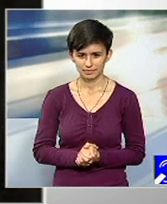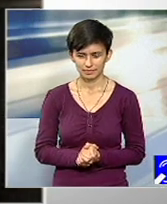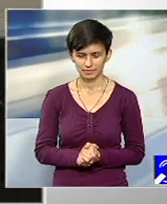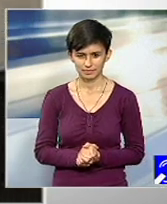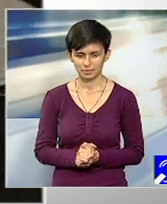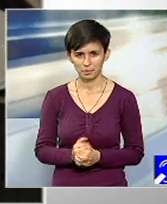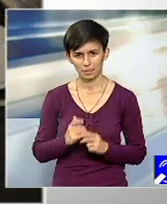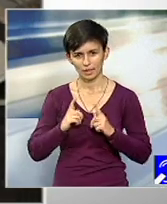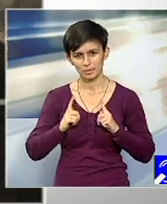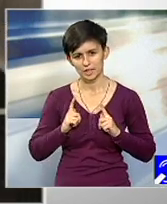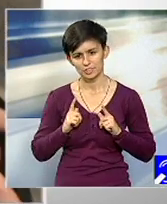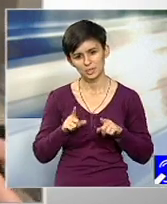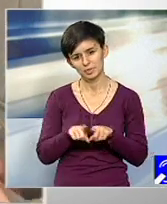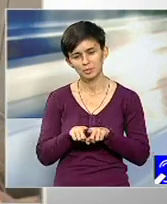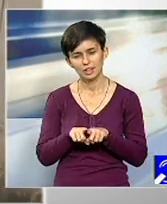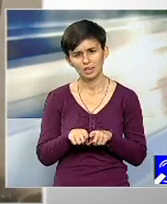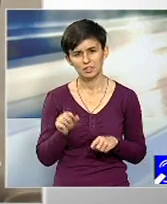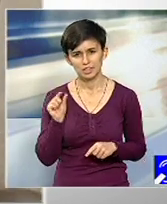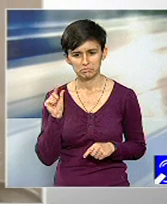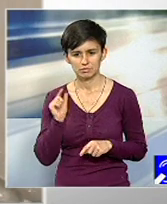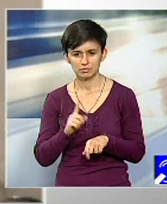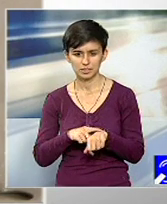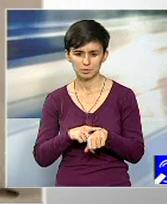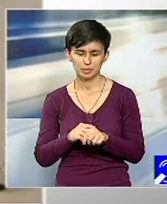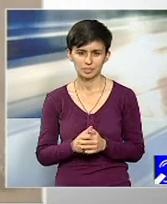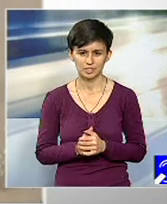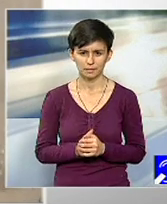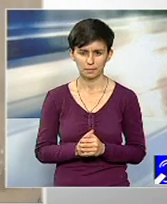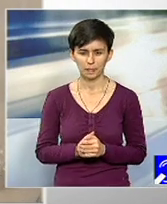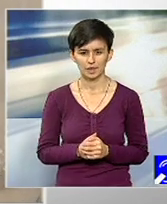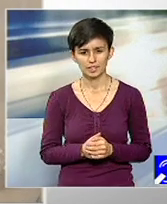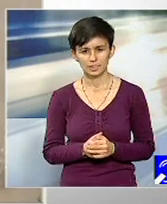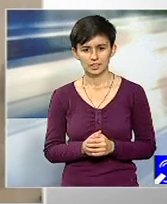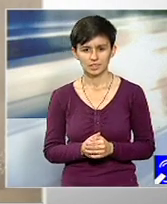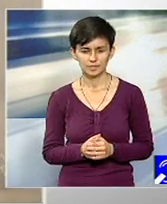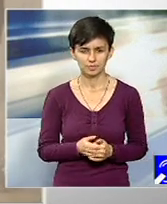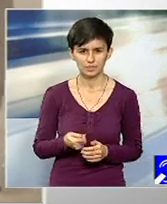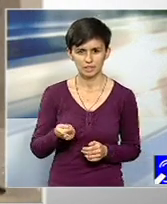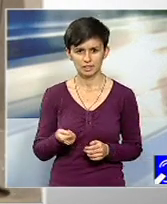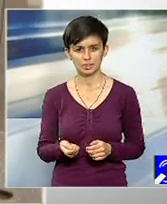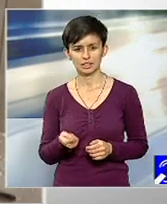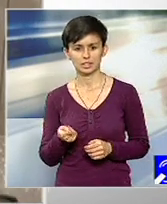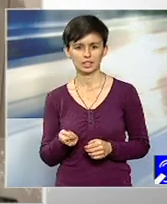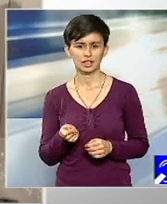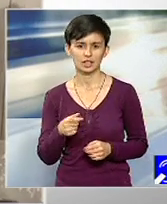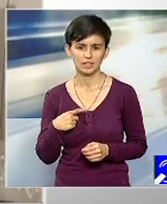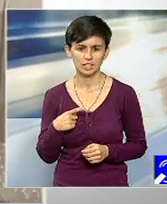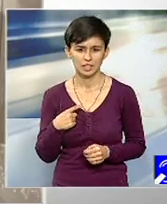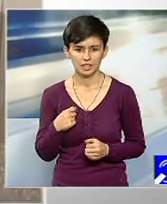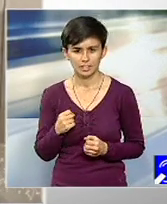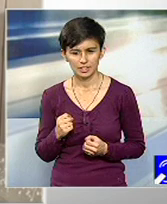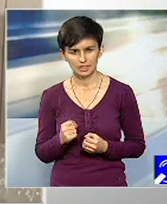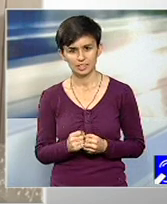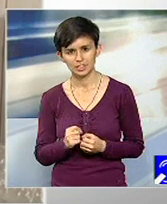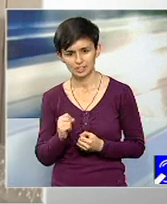Super! Și așteptăm tot așa puțin, da. Nu? Pentru că tigaia deja e încinsă, spunea Raluca puțin mai devreme,